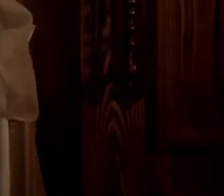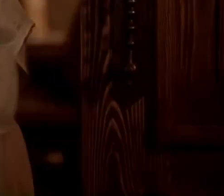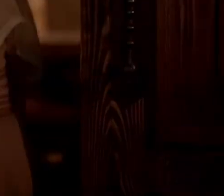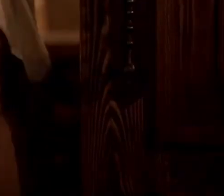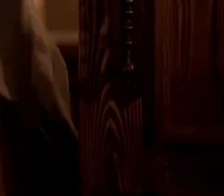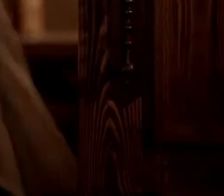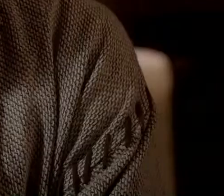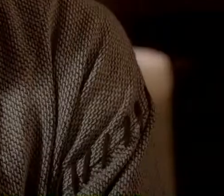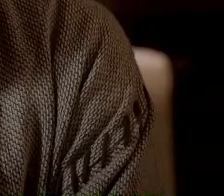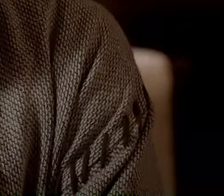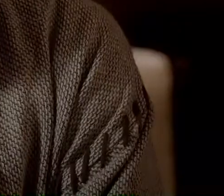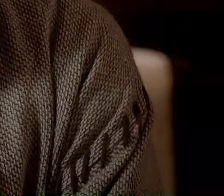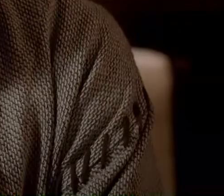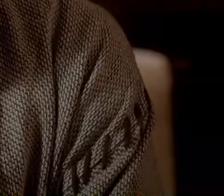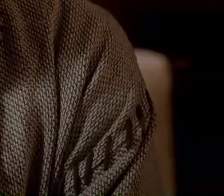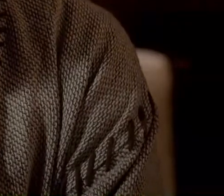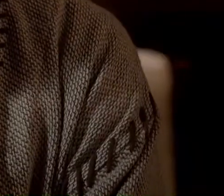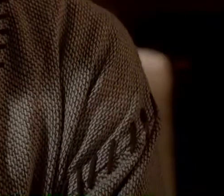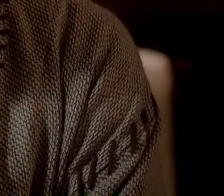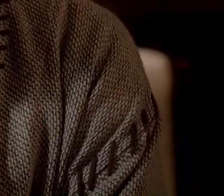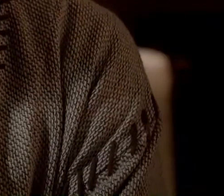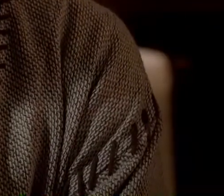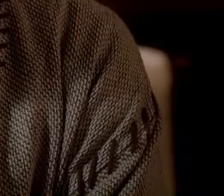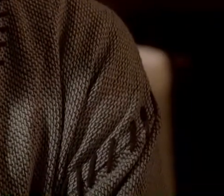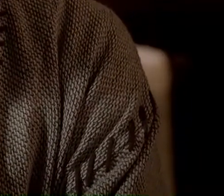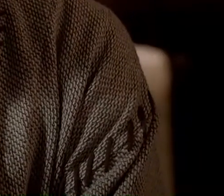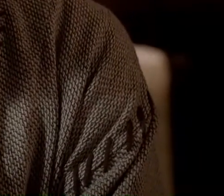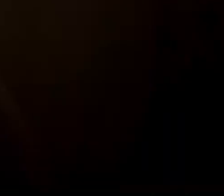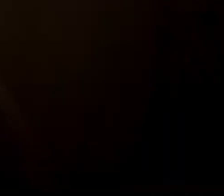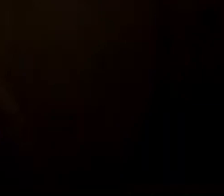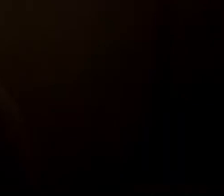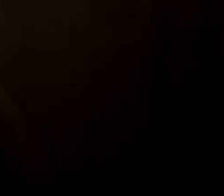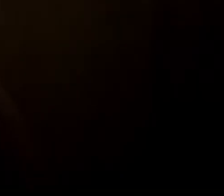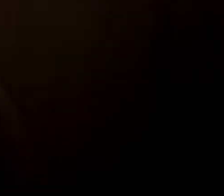çıktılar. Bacım Sultan paravanın arkasındaki haremlikte.